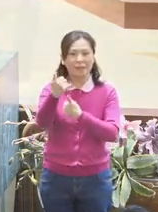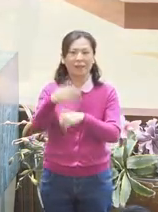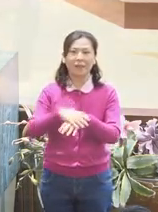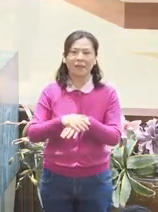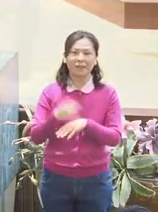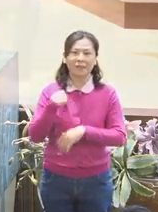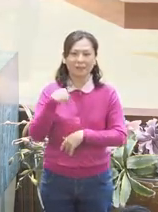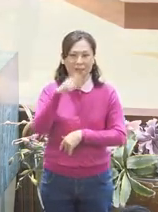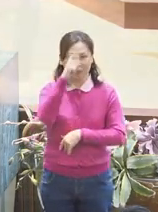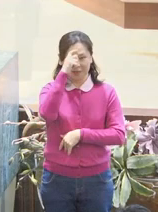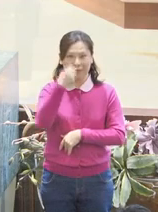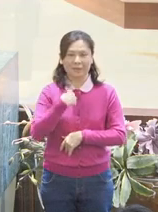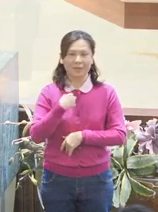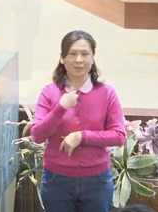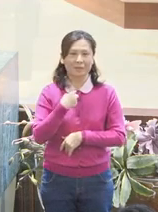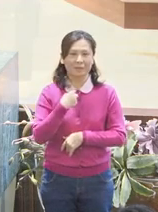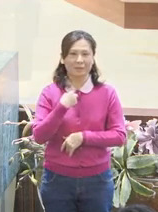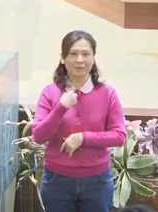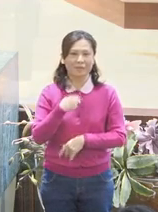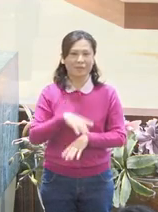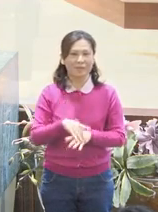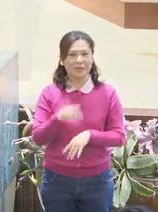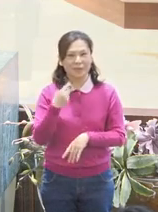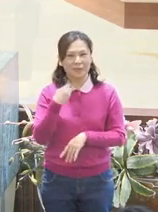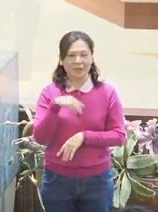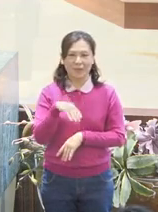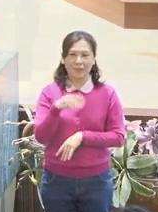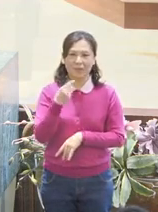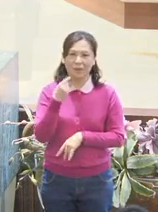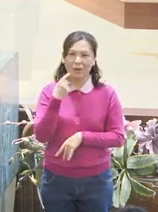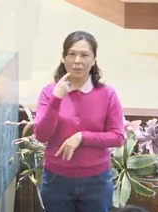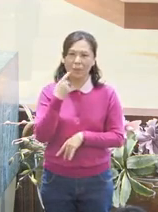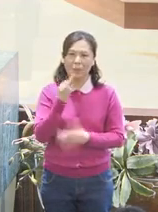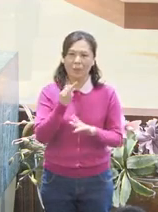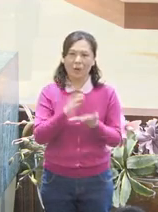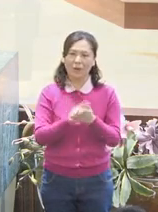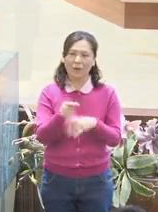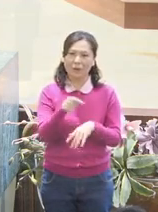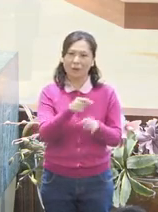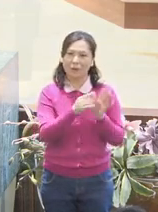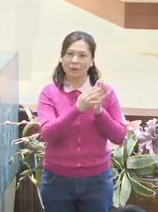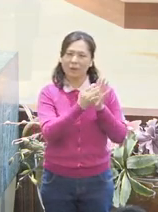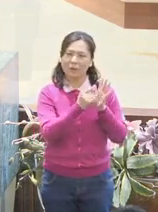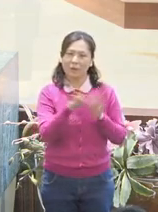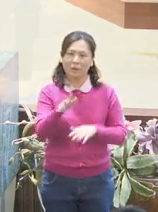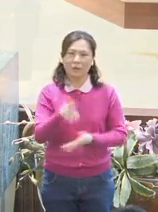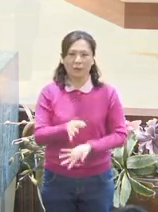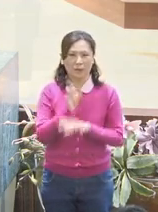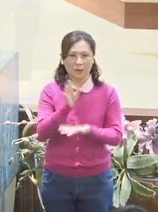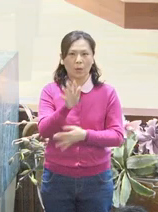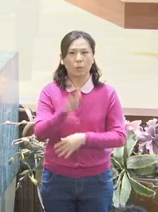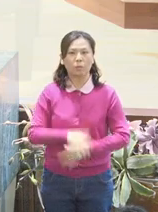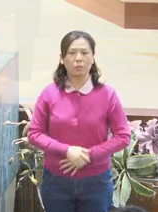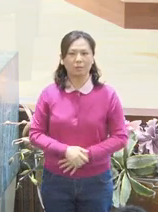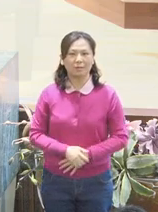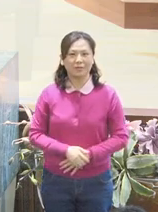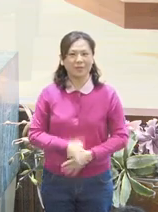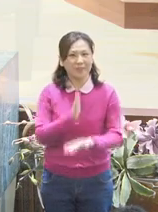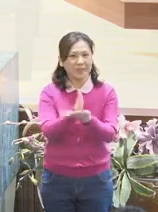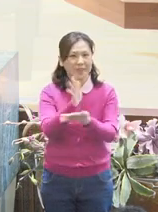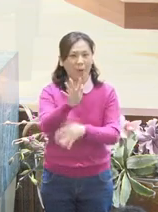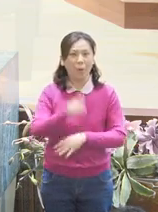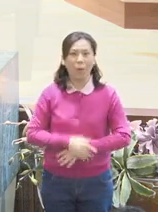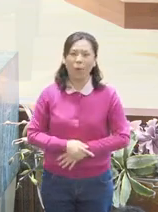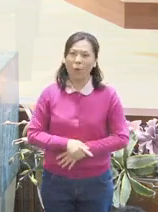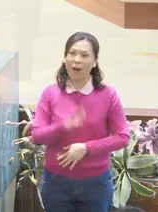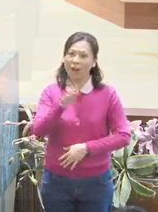讲话的速度放到平常的一半，而且在标点上面还要有所停顿。他们说因